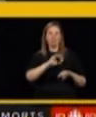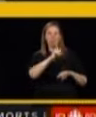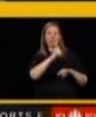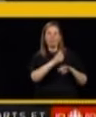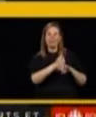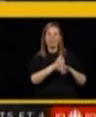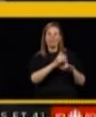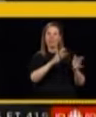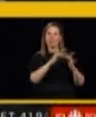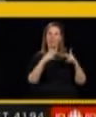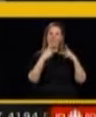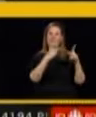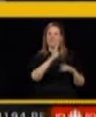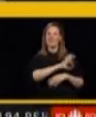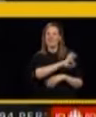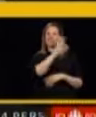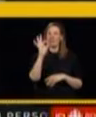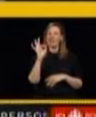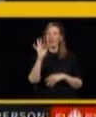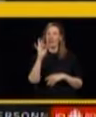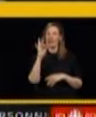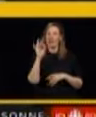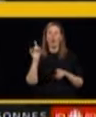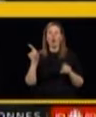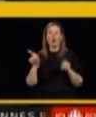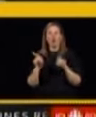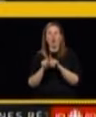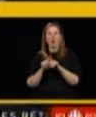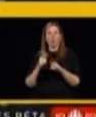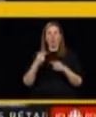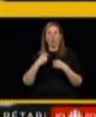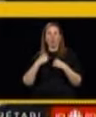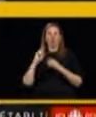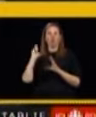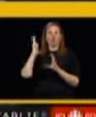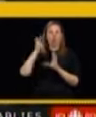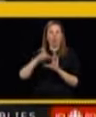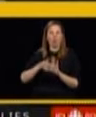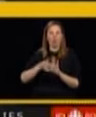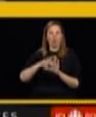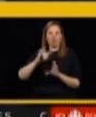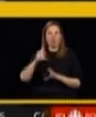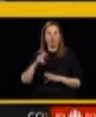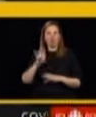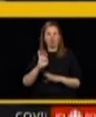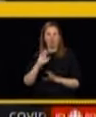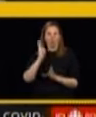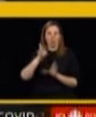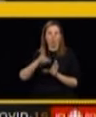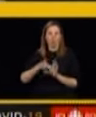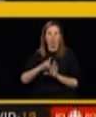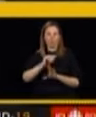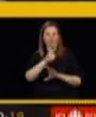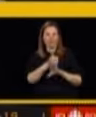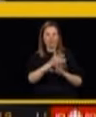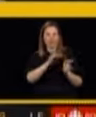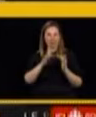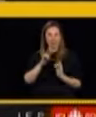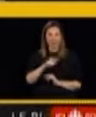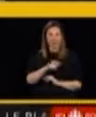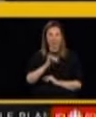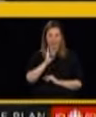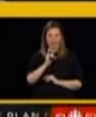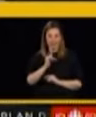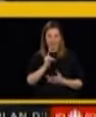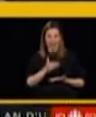est un peu comme notre site au Québec, Je contribue, où les gens qui veulent venir aider déposent leur CV. Mais la